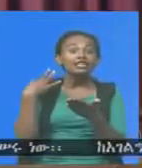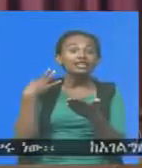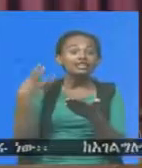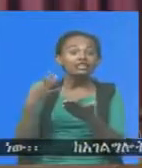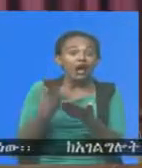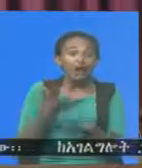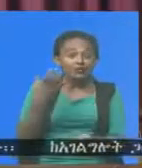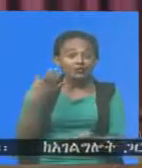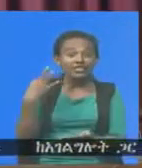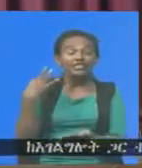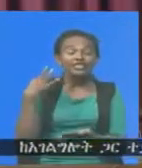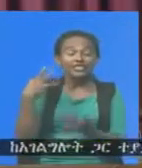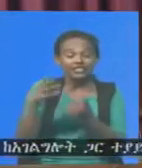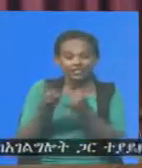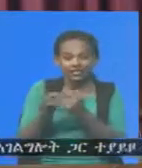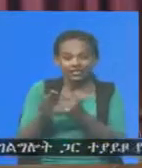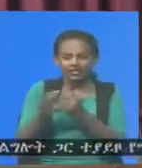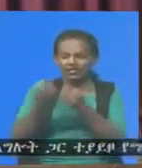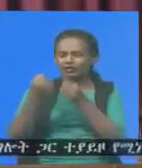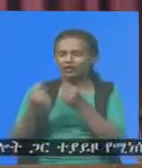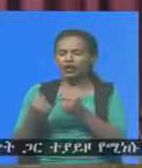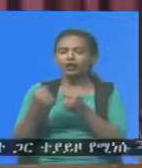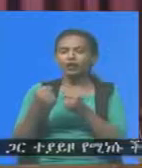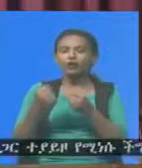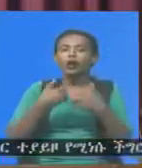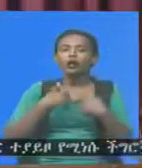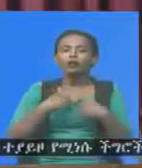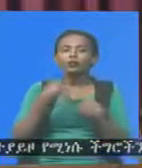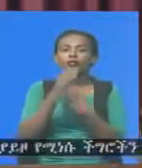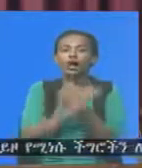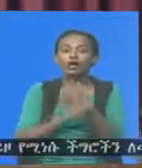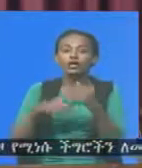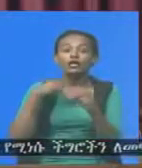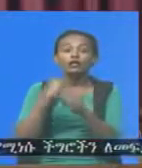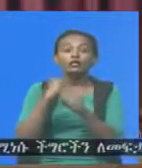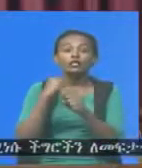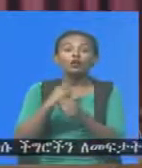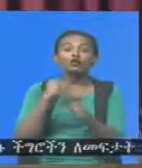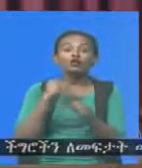ሴክተር የተጠናከረ ባለበት ሀገር የሚሰራው ስራ